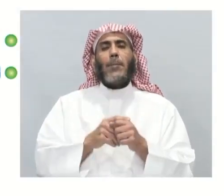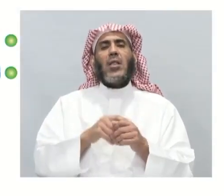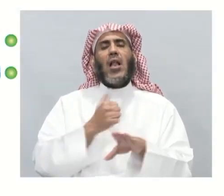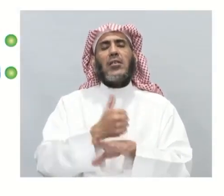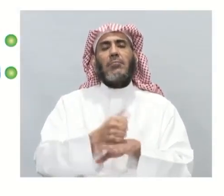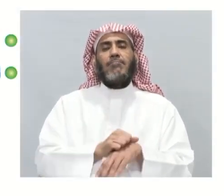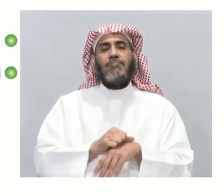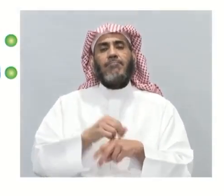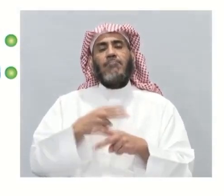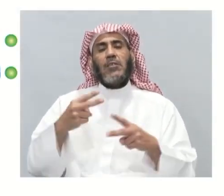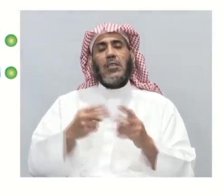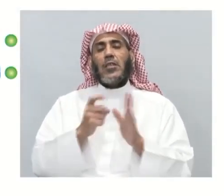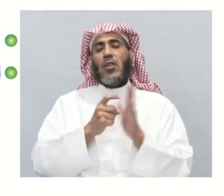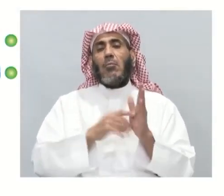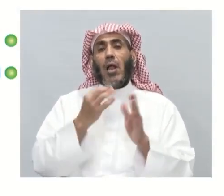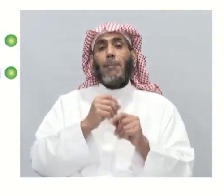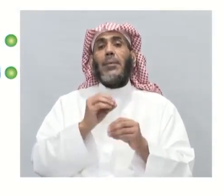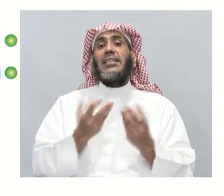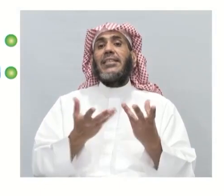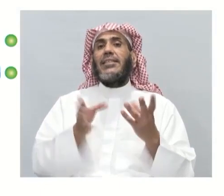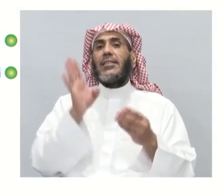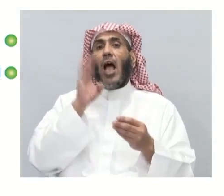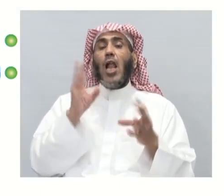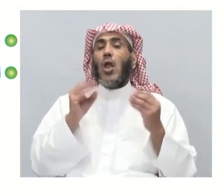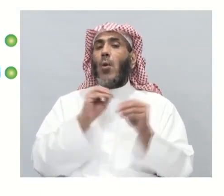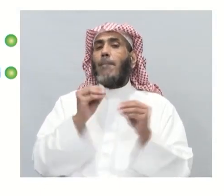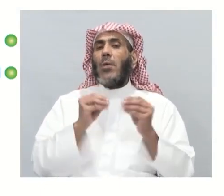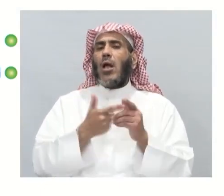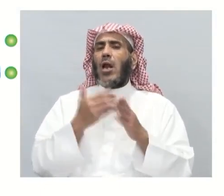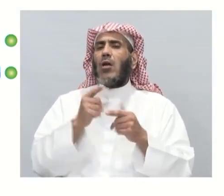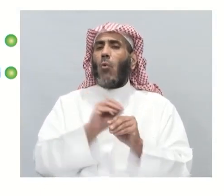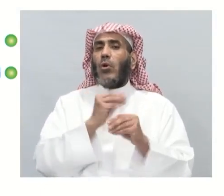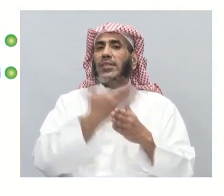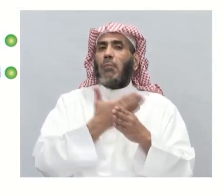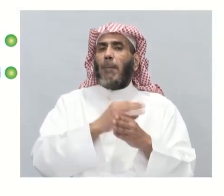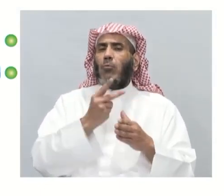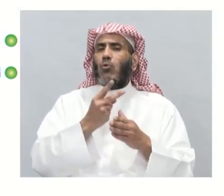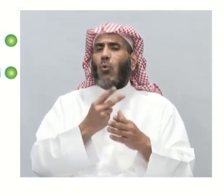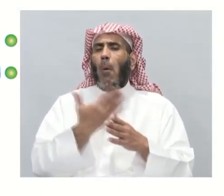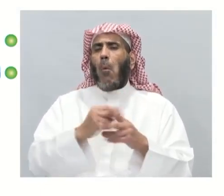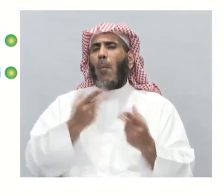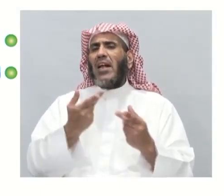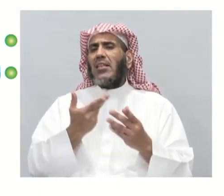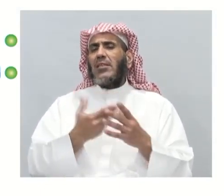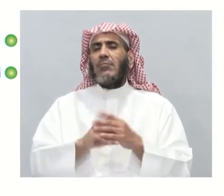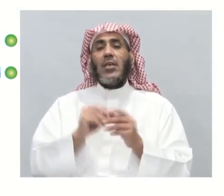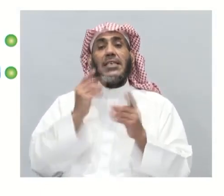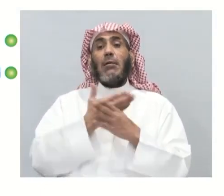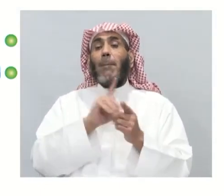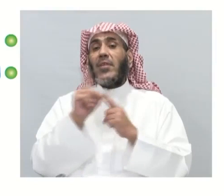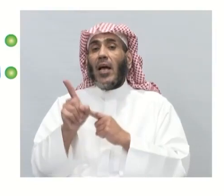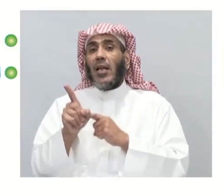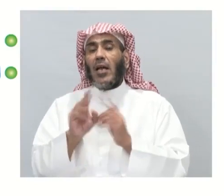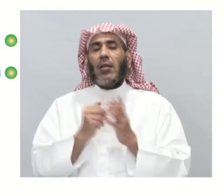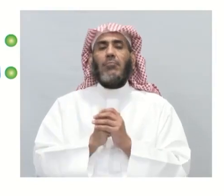عندنا في انماط تنظيم الكلام التعليل بمعنى ذكر السبب والنتيجه كان يقول والسبب في ذلك